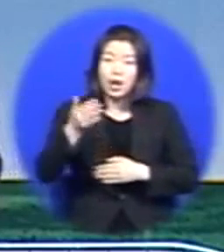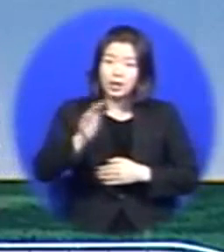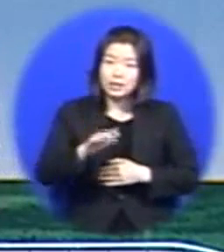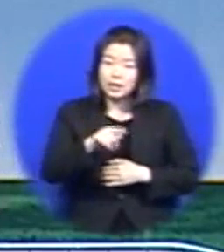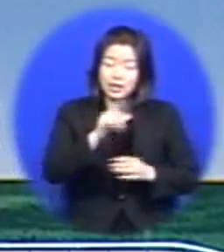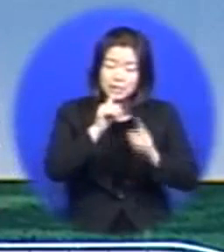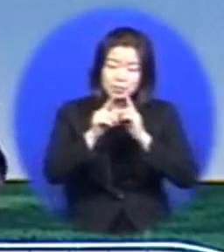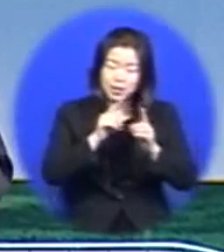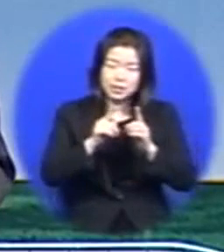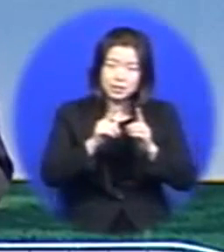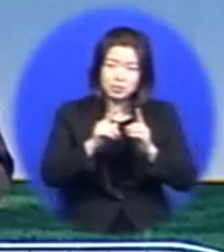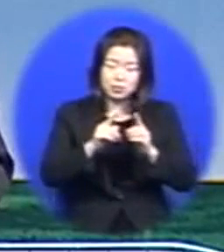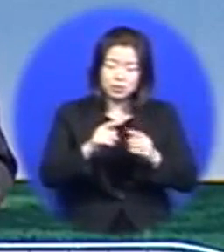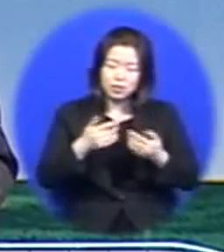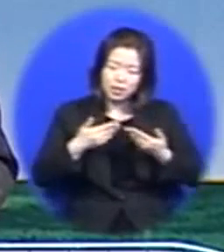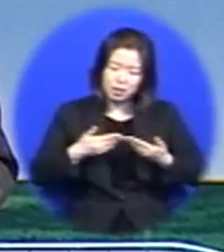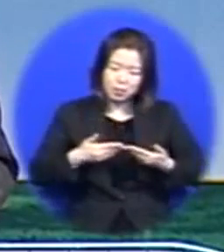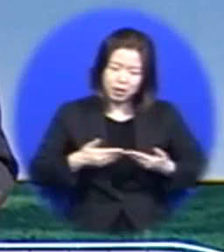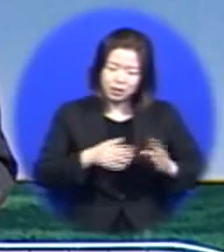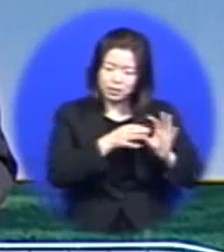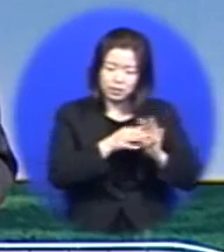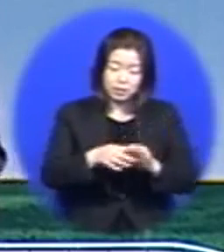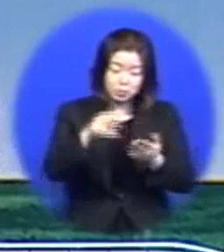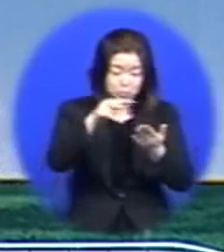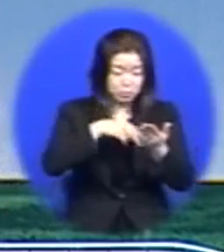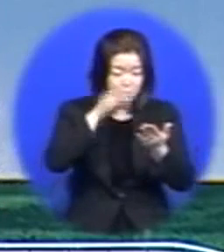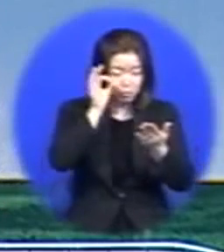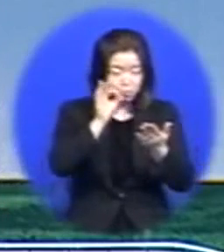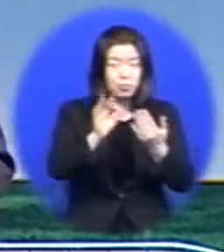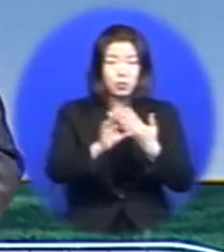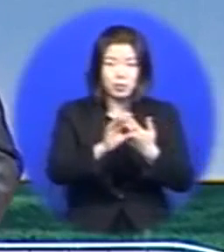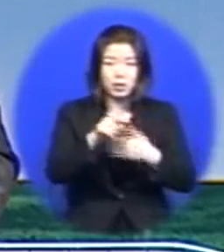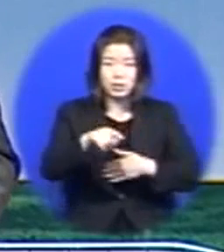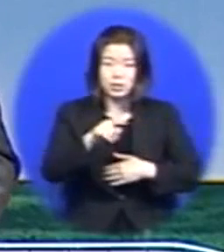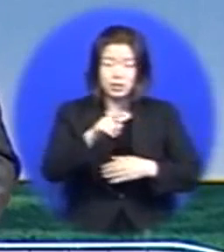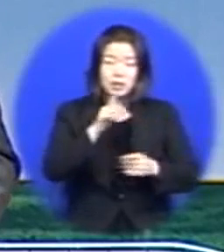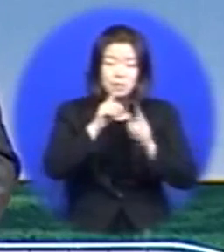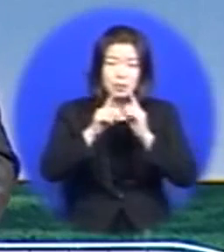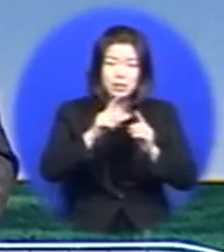이 말씀을 가만히 읽어보면 이 말씀의 주제는